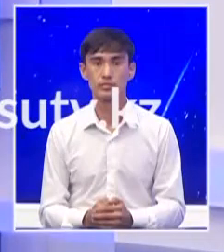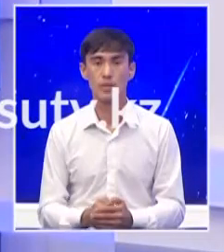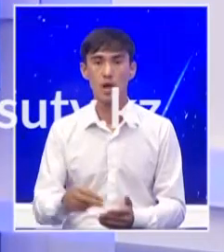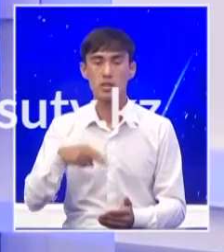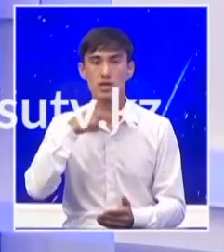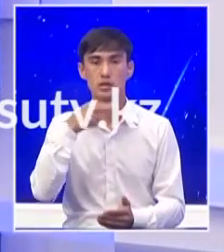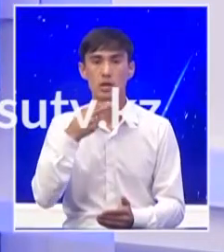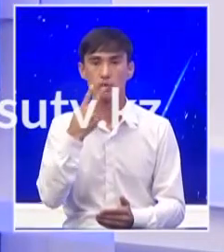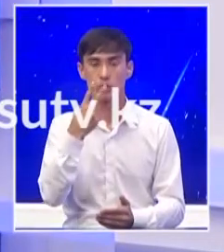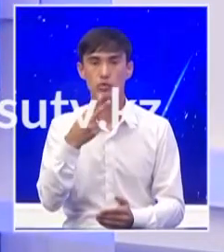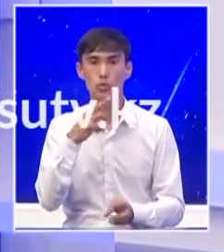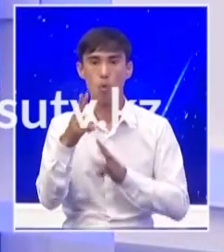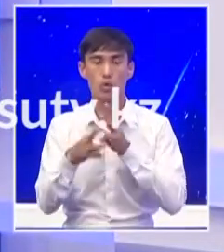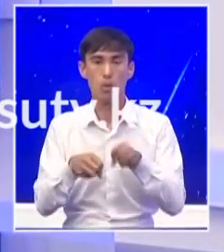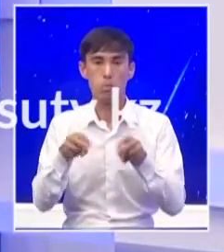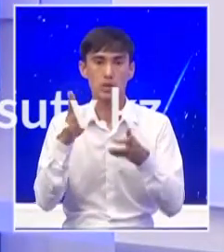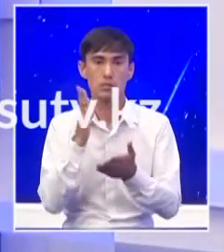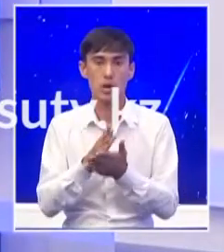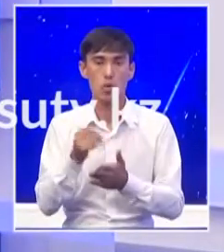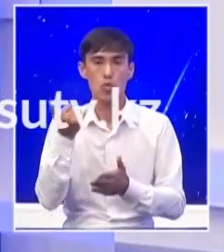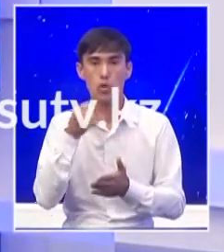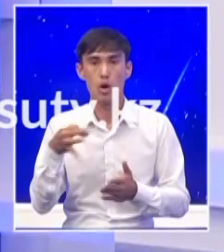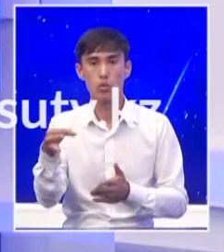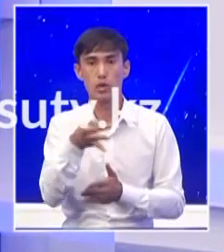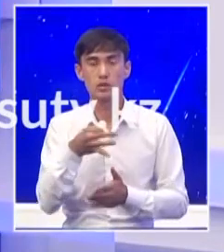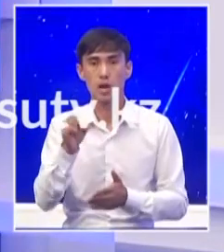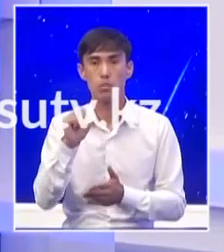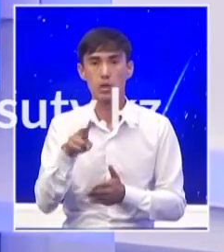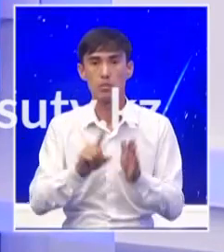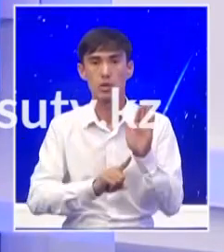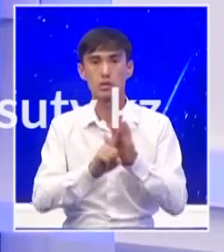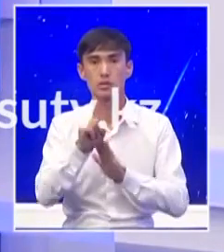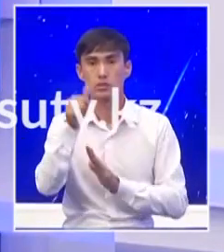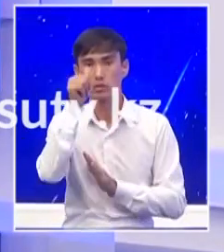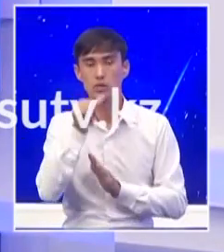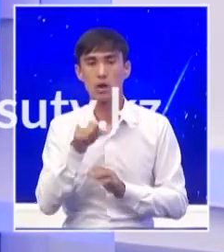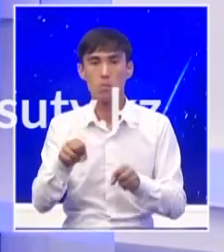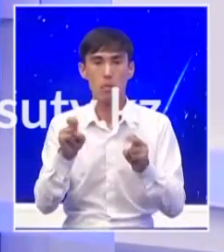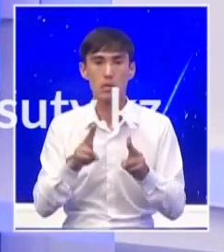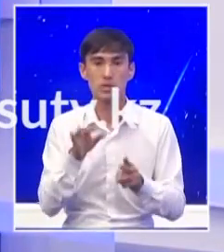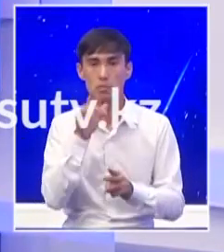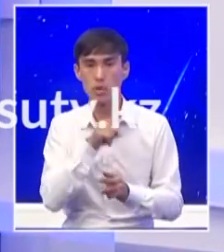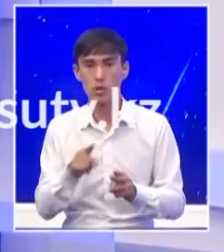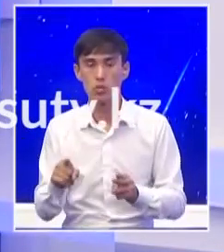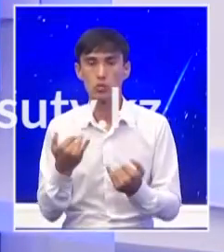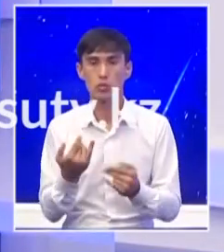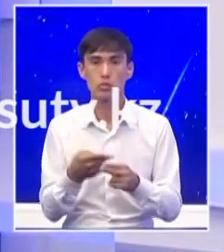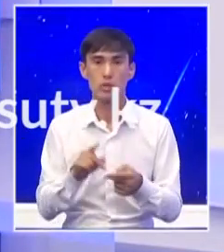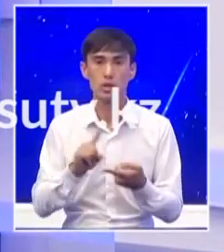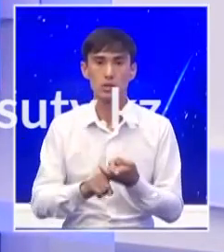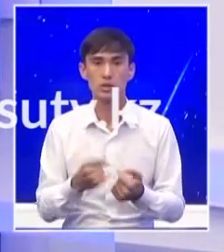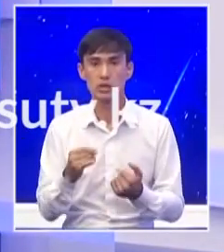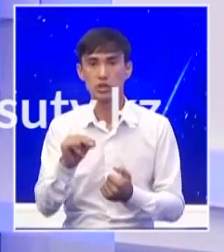Назар аударыңыз, өрт қаупі бар. Ұйғыр ауданында сәуір айынан бастап орман өртінің қауіпті кезеңі басталды. Осыған байланысты төтенше